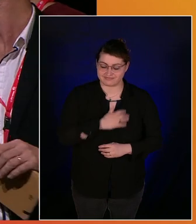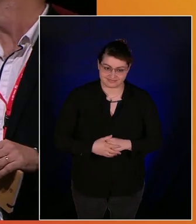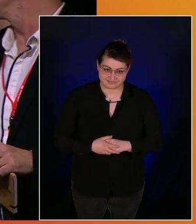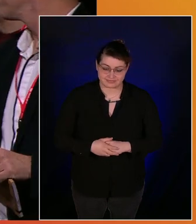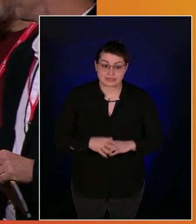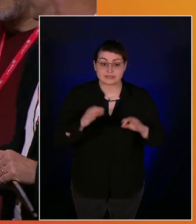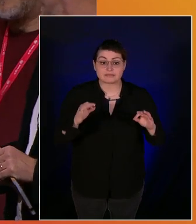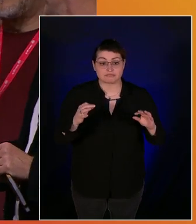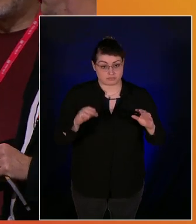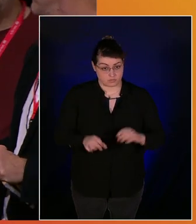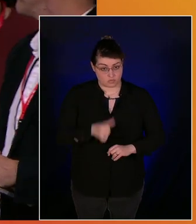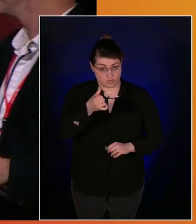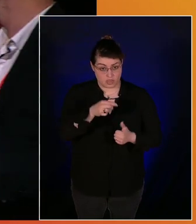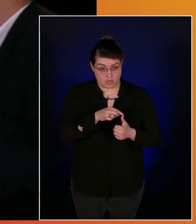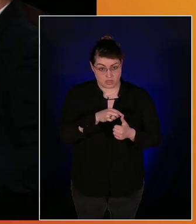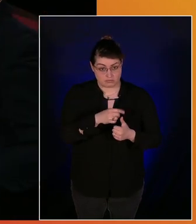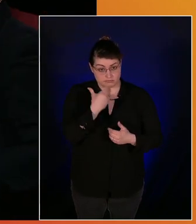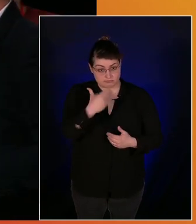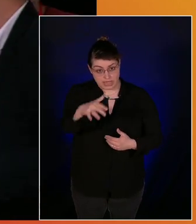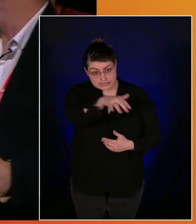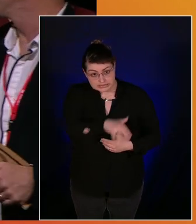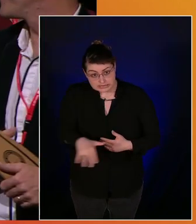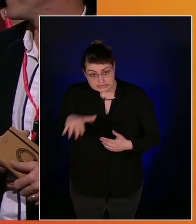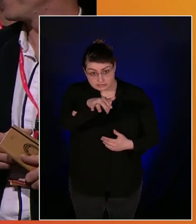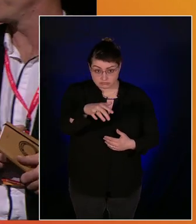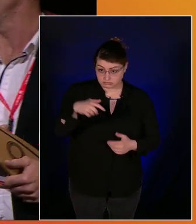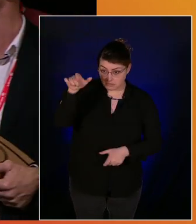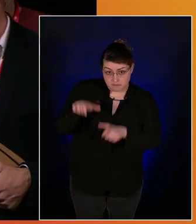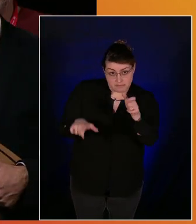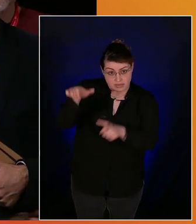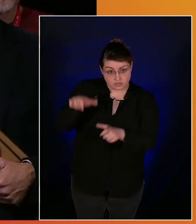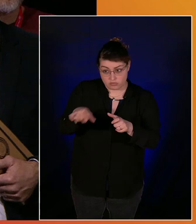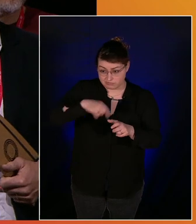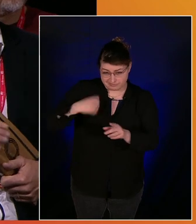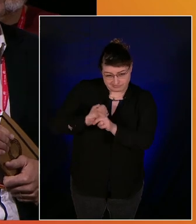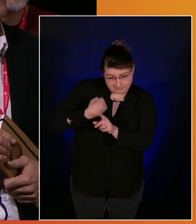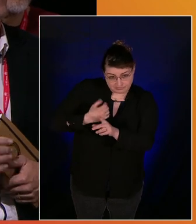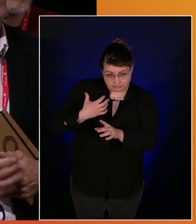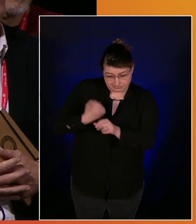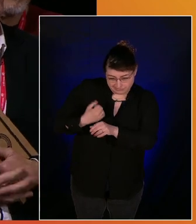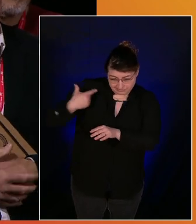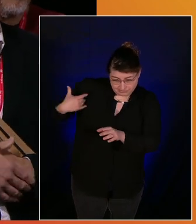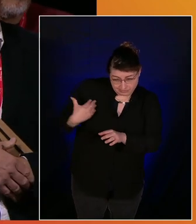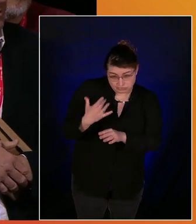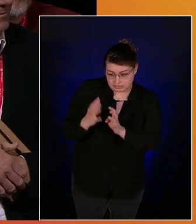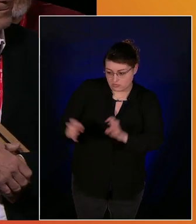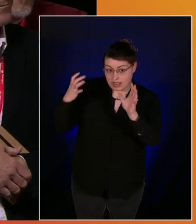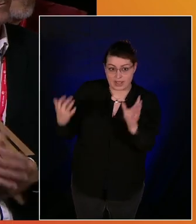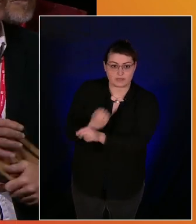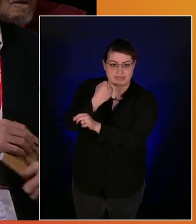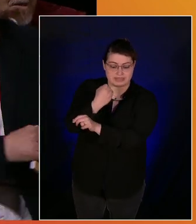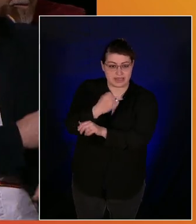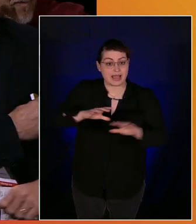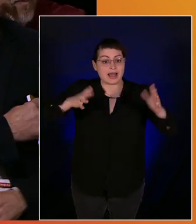alors, je voudrais d'abord commencer par remercier toutes celles et ceux qui ont travaillé à la réussite de ce congrès. Je vous demande